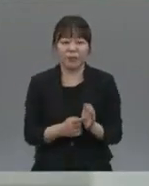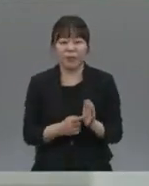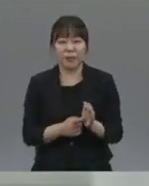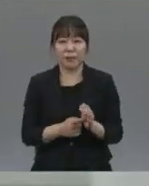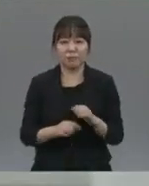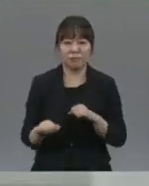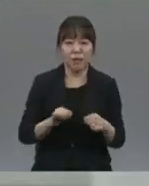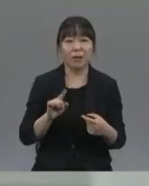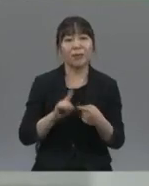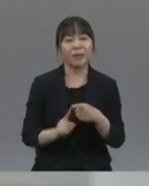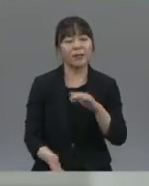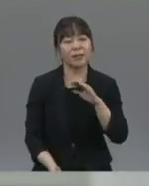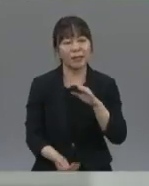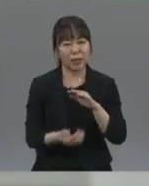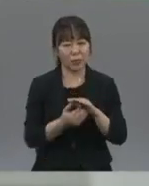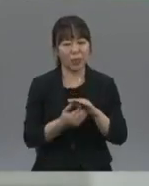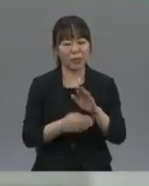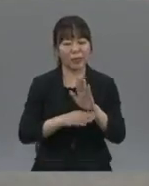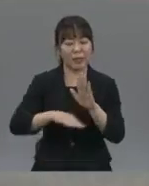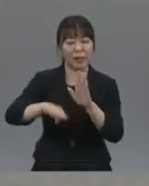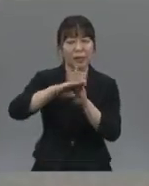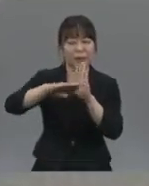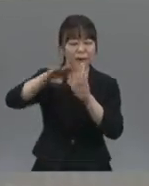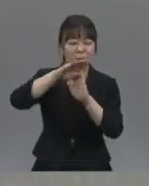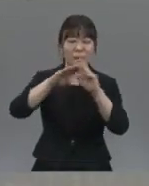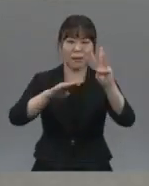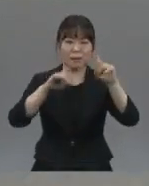d'urgence est à 3 le plus haut de l'échelle